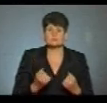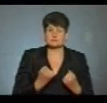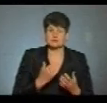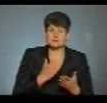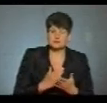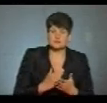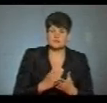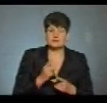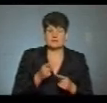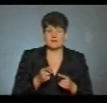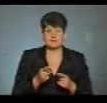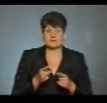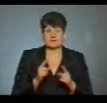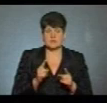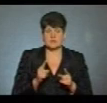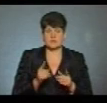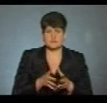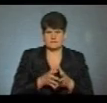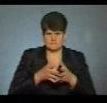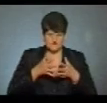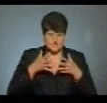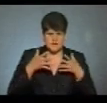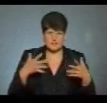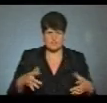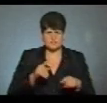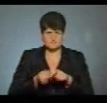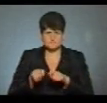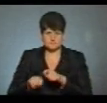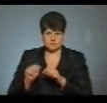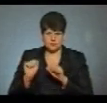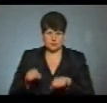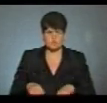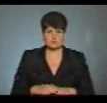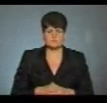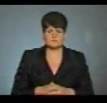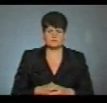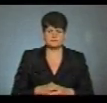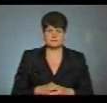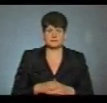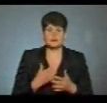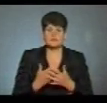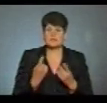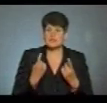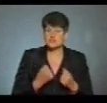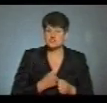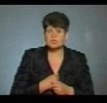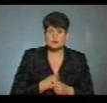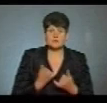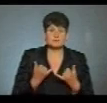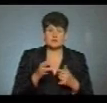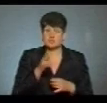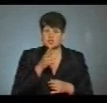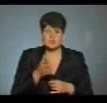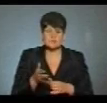можна тільки шляхом постановки широкомасштабних обстежень, відповідних серологічних. На превеликий жаль, на теперішній